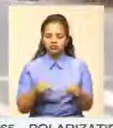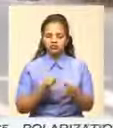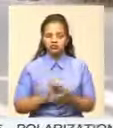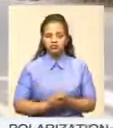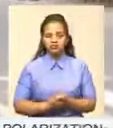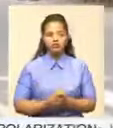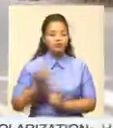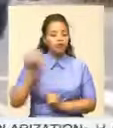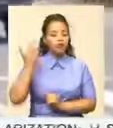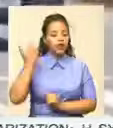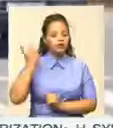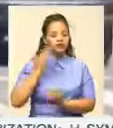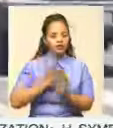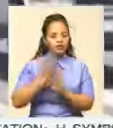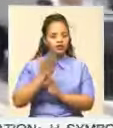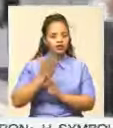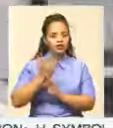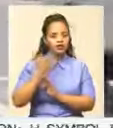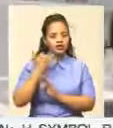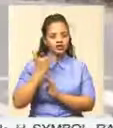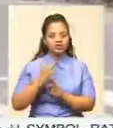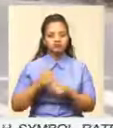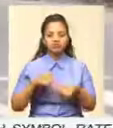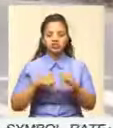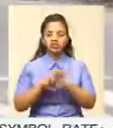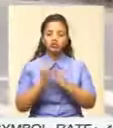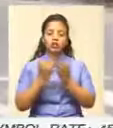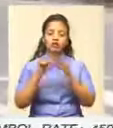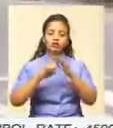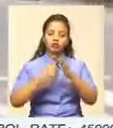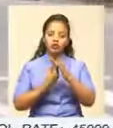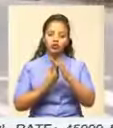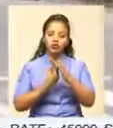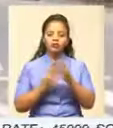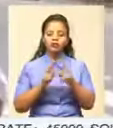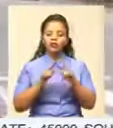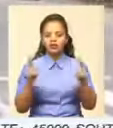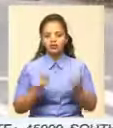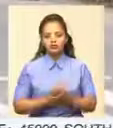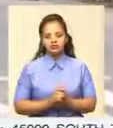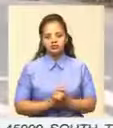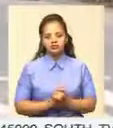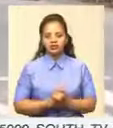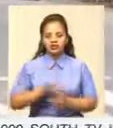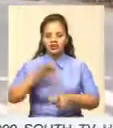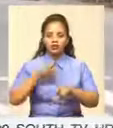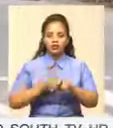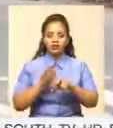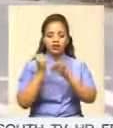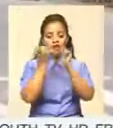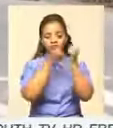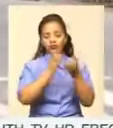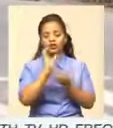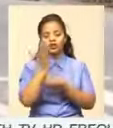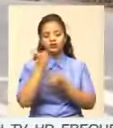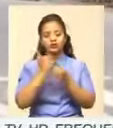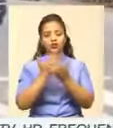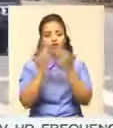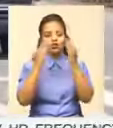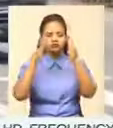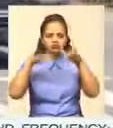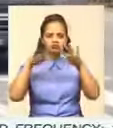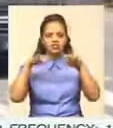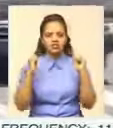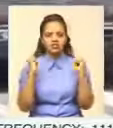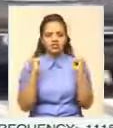እንግዲህ ባለፈው በቀጥታ ስርጭታችንም ከጠዋት ጀምሮ ስናስተላልፍ እንደነበረው በጣም ከባድ የሆነ ያየር ሁኔታ ነበር ጠዋት ላይ ዝናብም